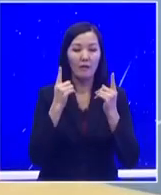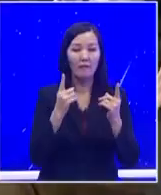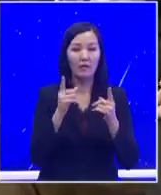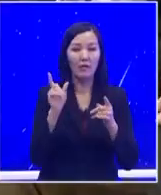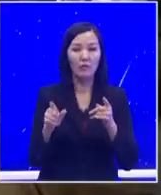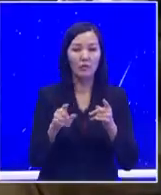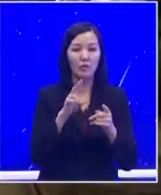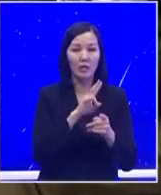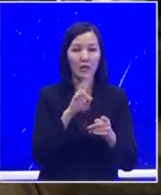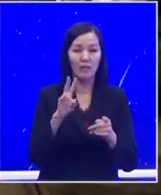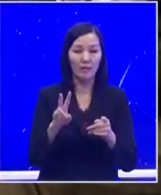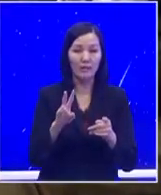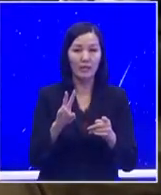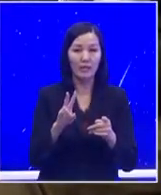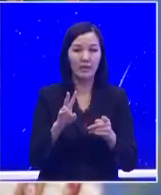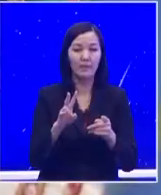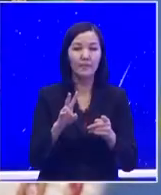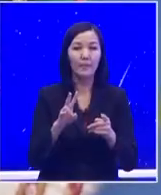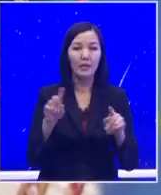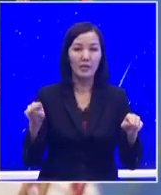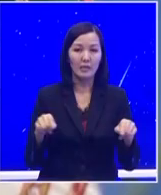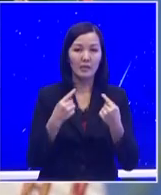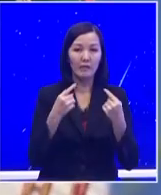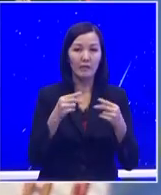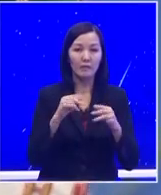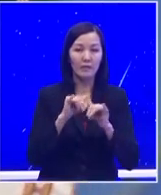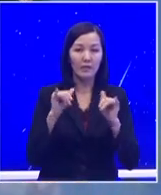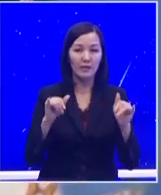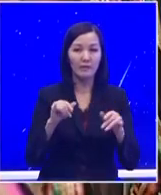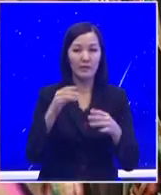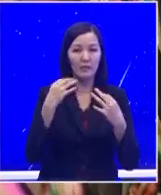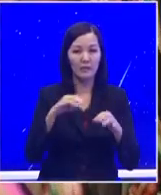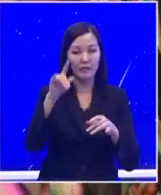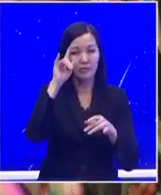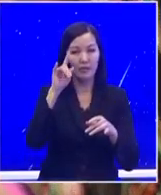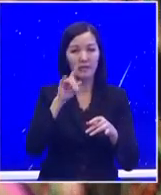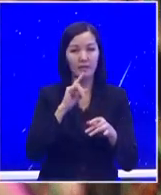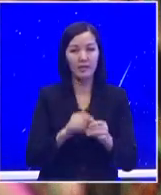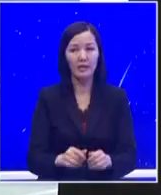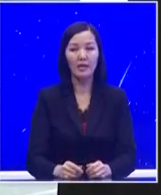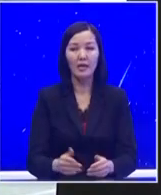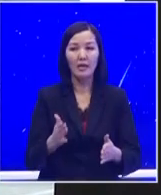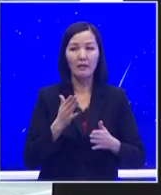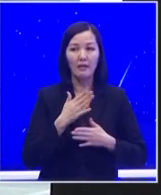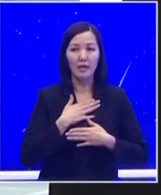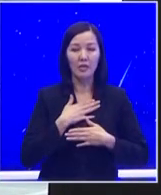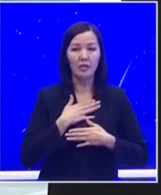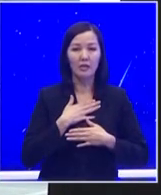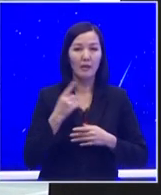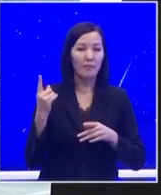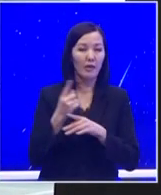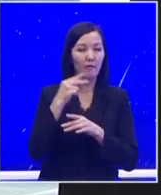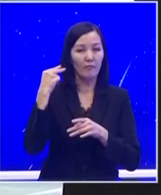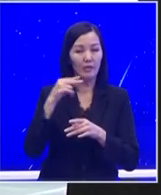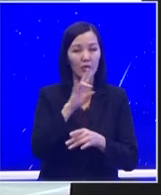заслуг Ельбасы в основании и построении независимого Казахстана. Наш Ельбасы, наш первый президент Республики